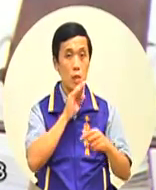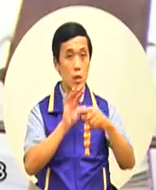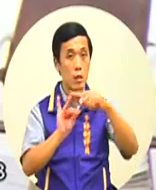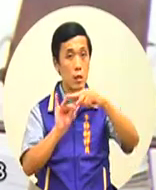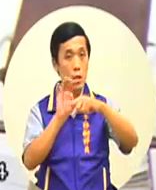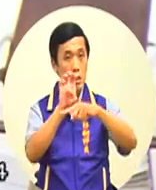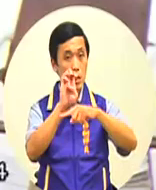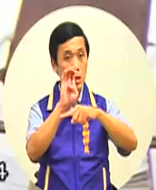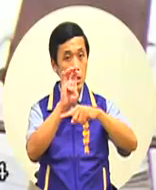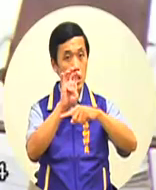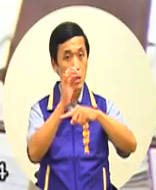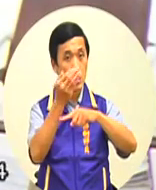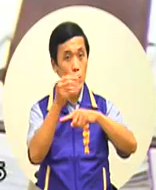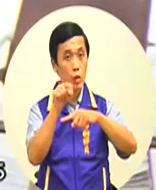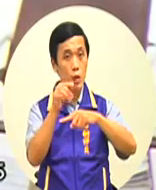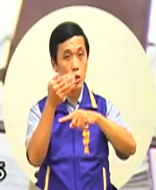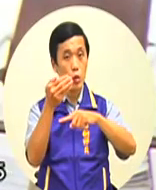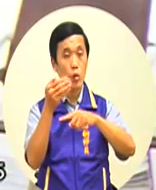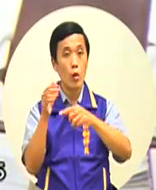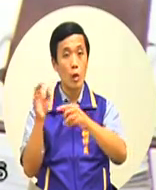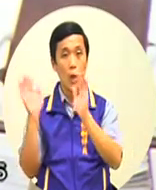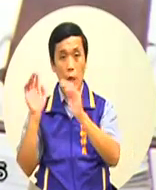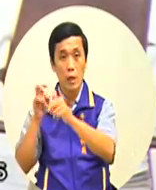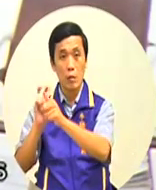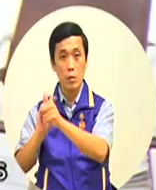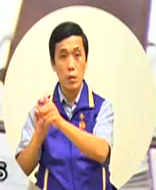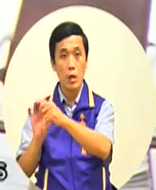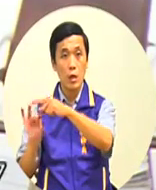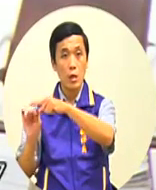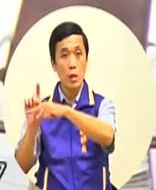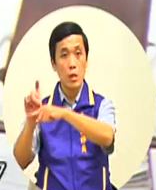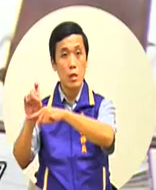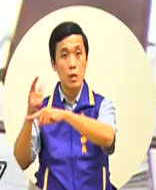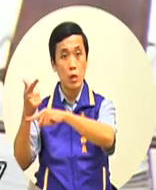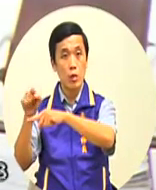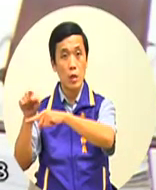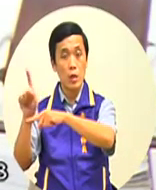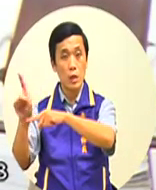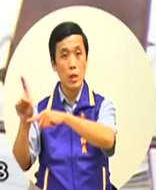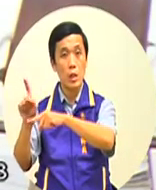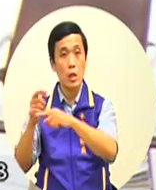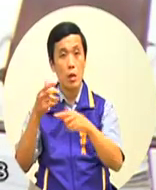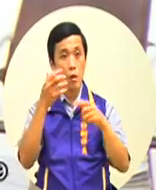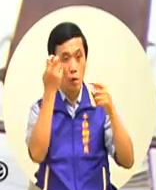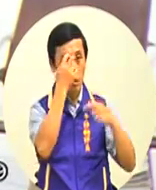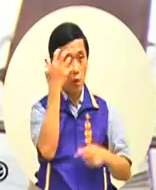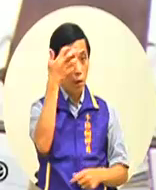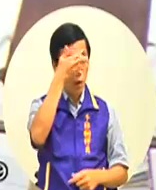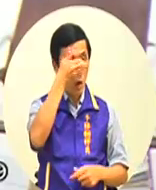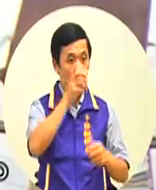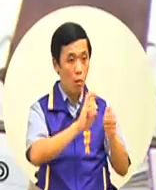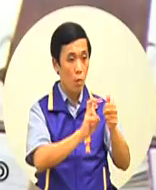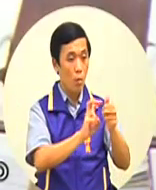的扶幼比哦是19.1%哦，但是他的扶老比啊是